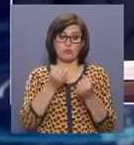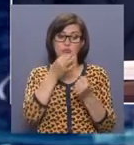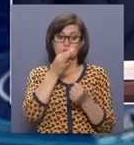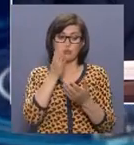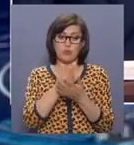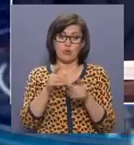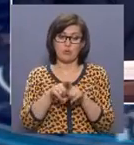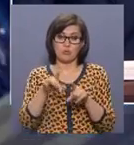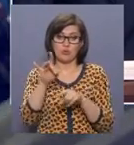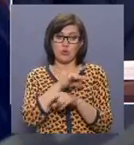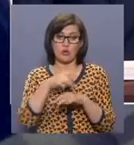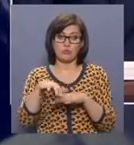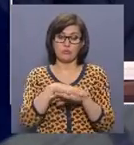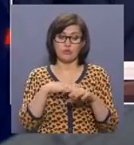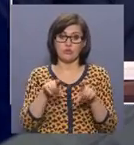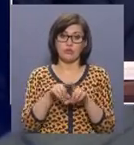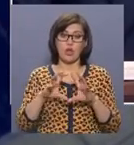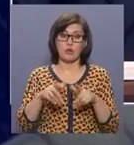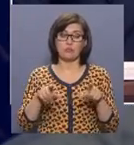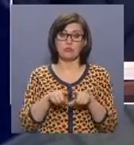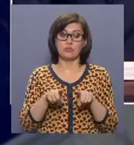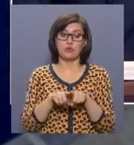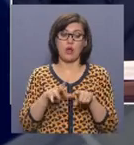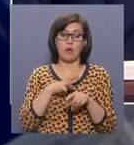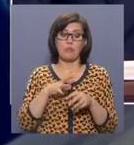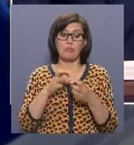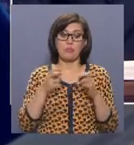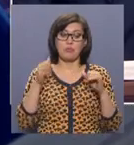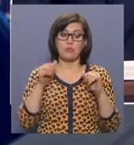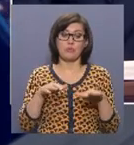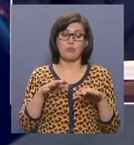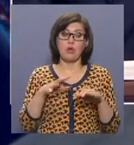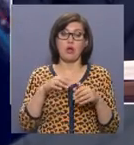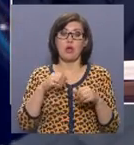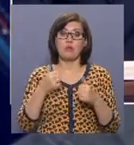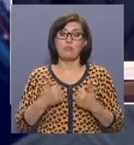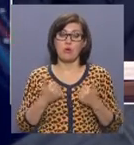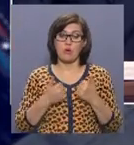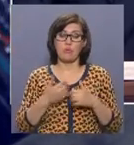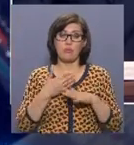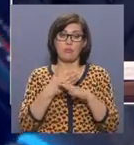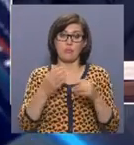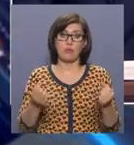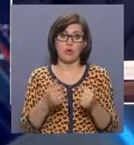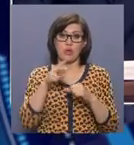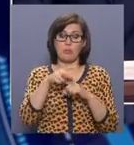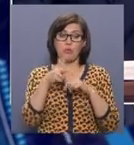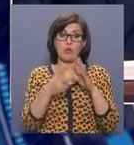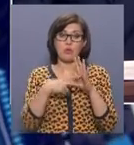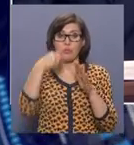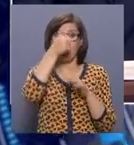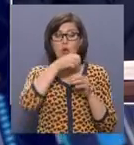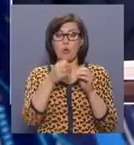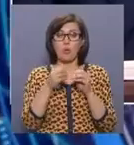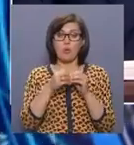шықты. Дінаралық мәміле әлемдегі түйткілдерді тоқтатуға сеп болмақ. Ендігі жүздесу 2018 жылдың